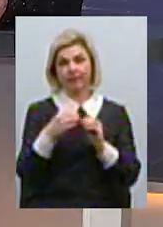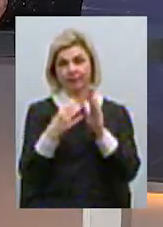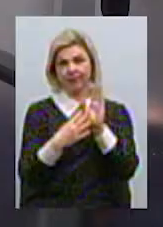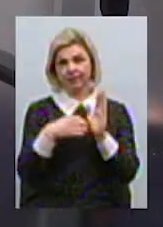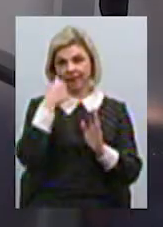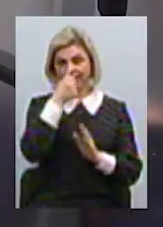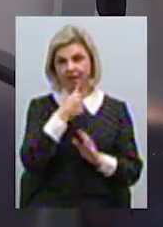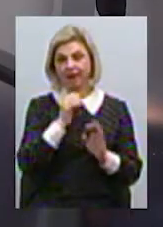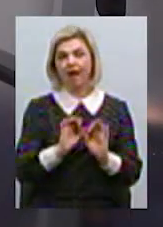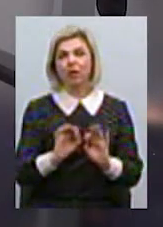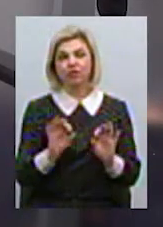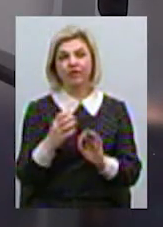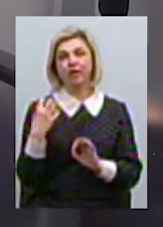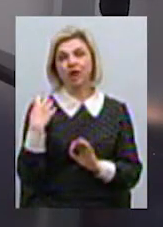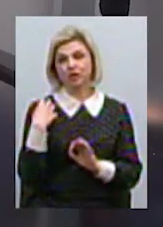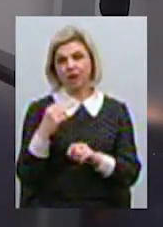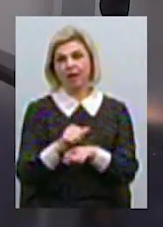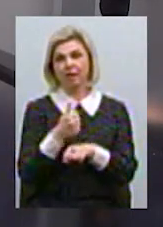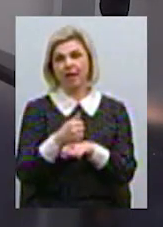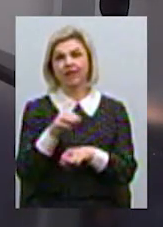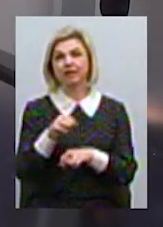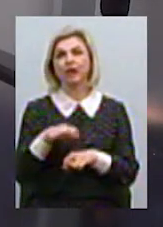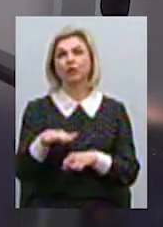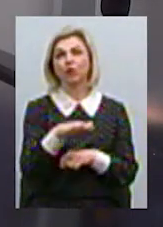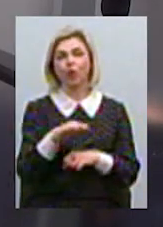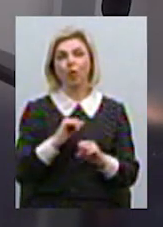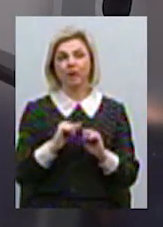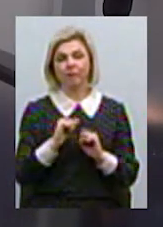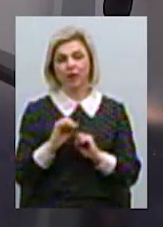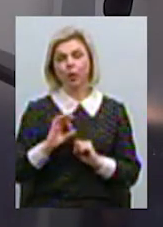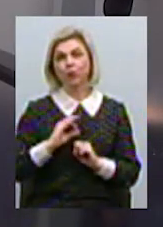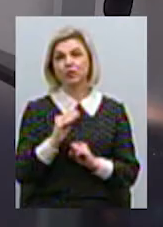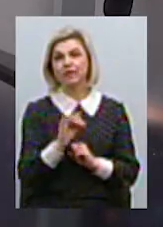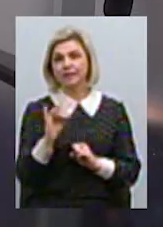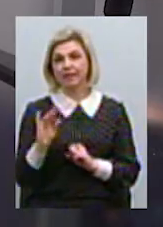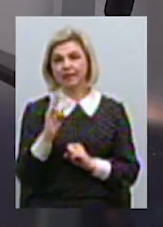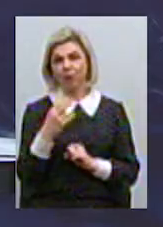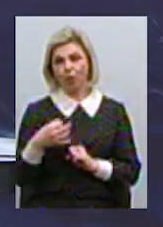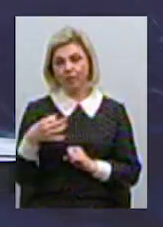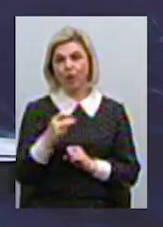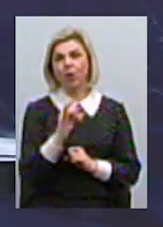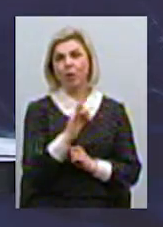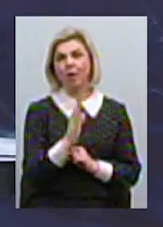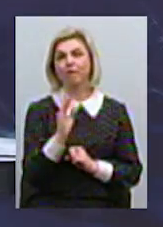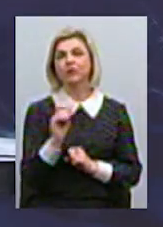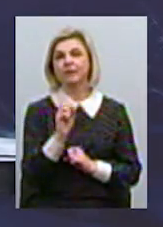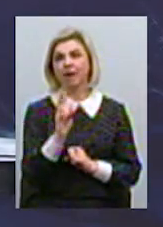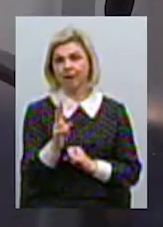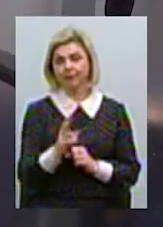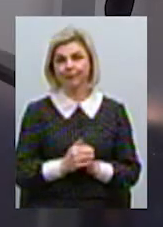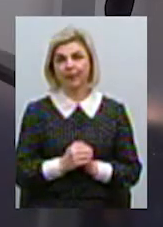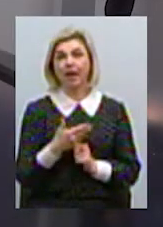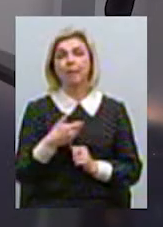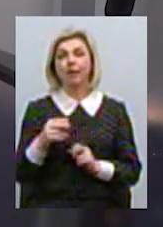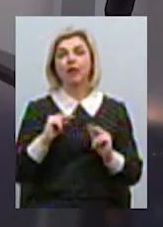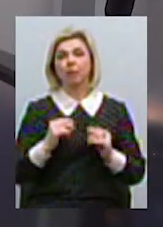рік розповідатиме начальник Головного територіального управління юстиції у Миколаївській області Роман Возняк. Ми